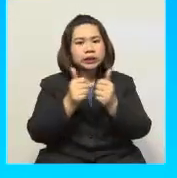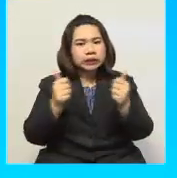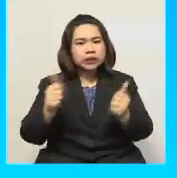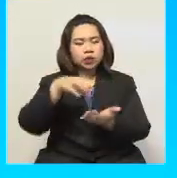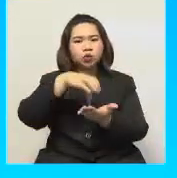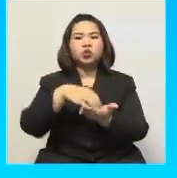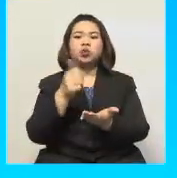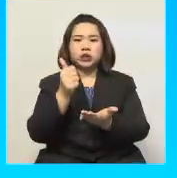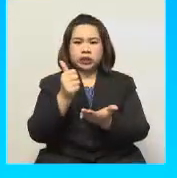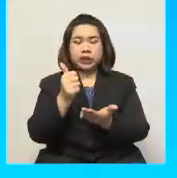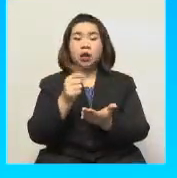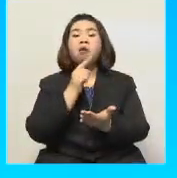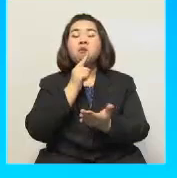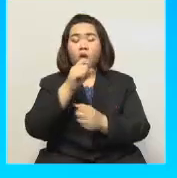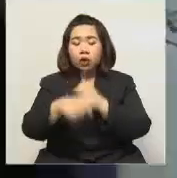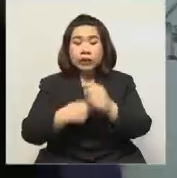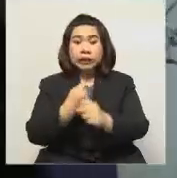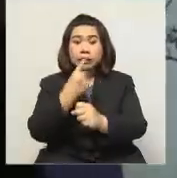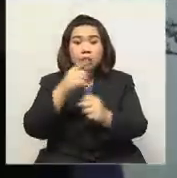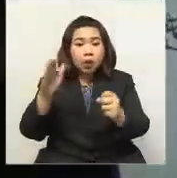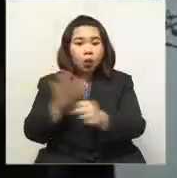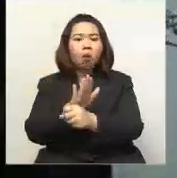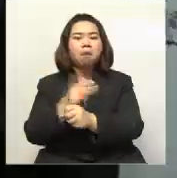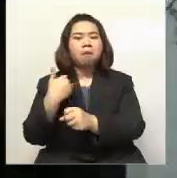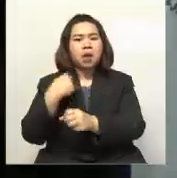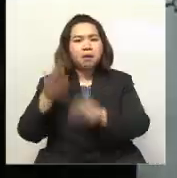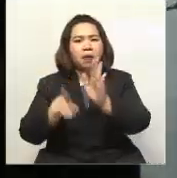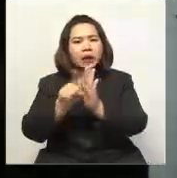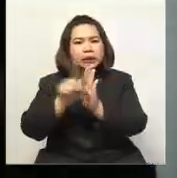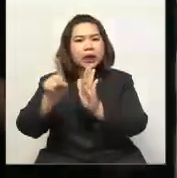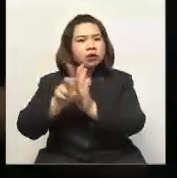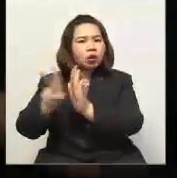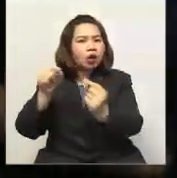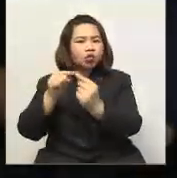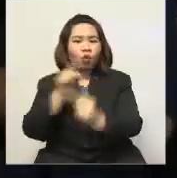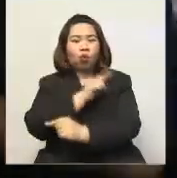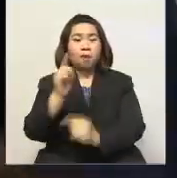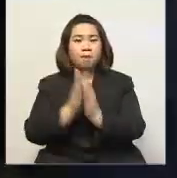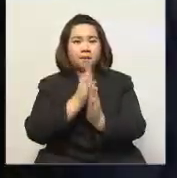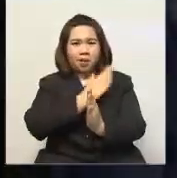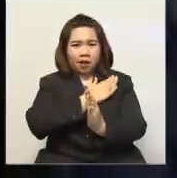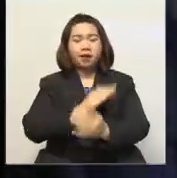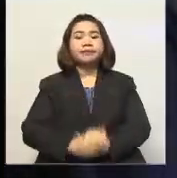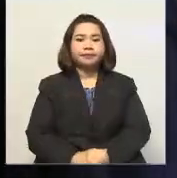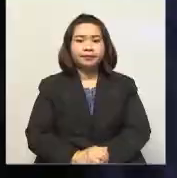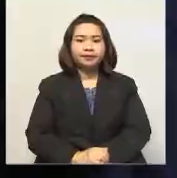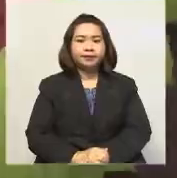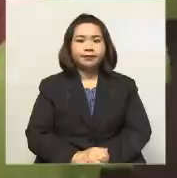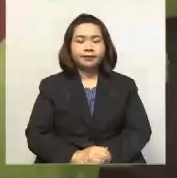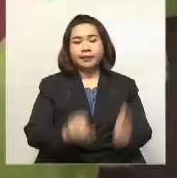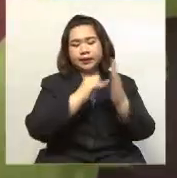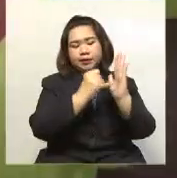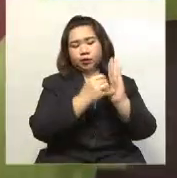แต่โชคลาภซึ่งในรอบ1ปีจะมีวันเป็งปุต1หรือ2ครั้งเท่านั้นค่ะ ไปดูบรรยากาศวันออกพรรษา